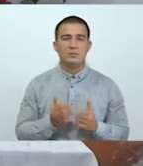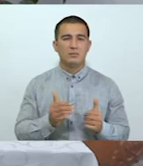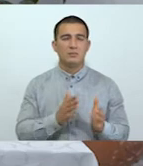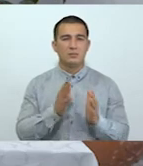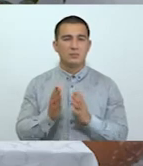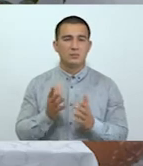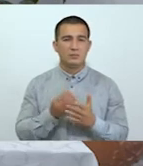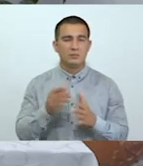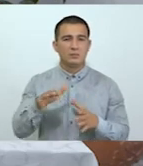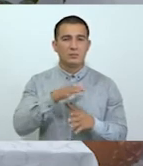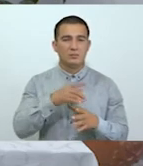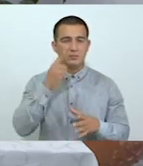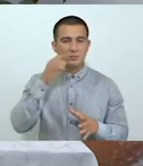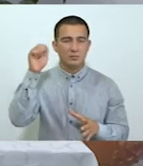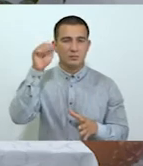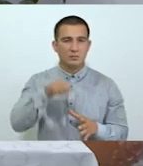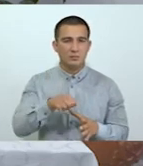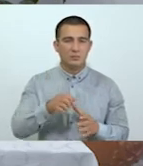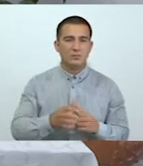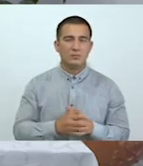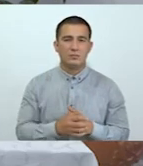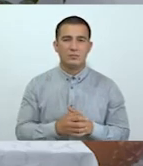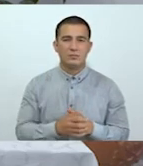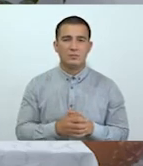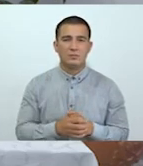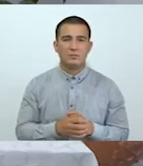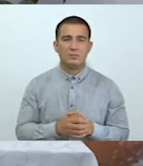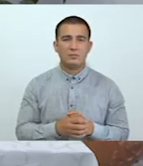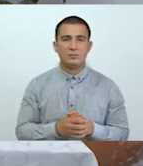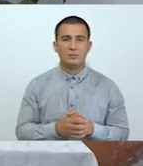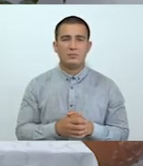Ana endi ustini, qopqog'ini yopib,